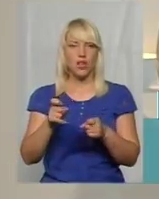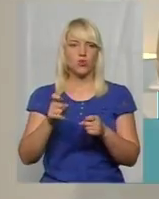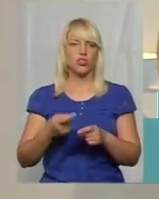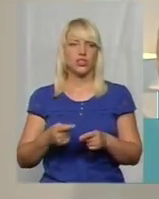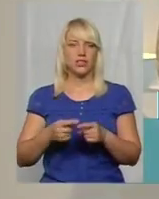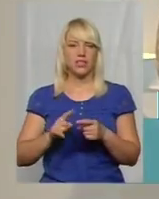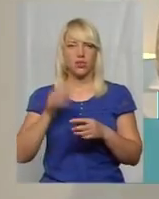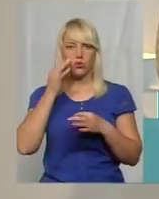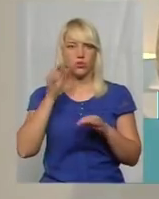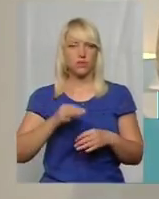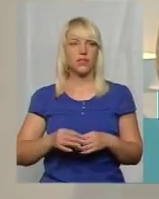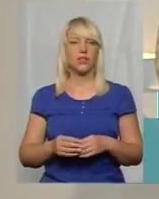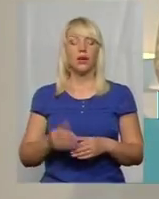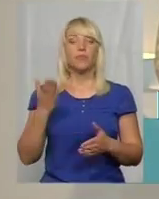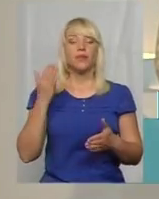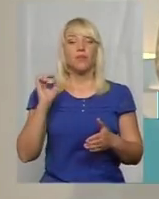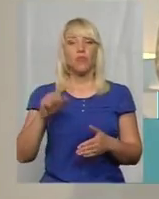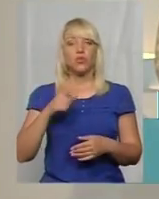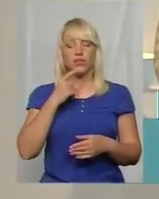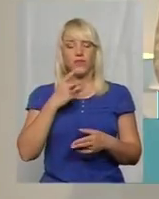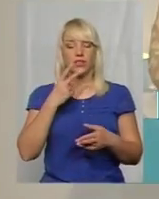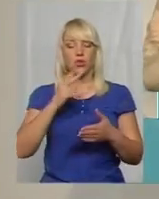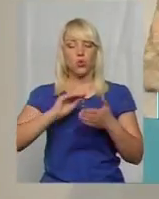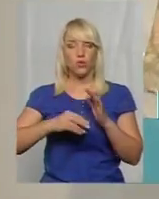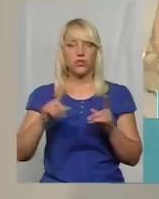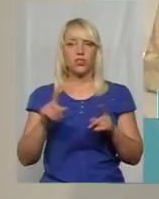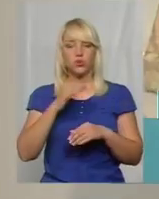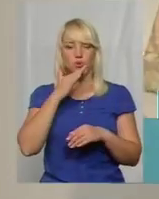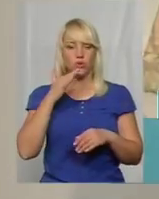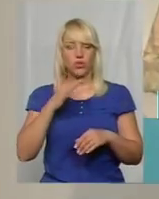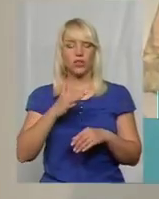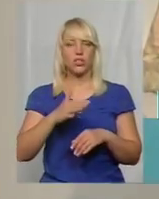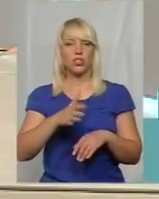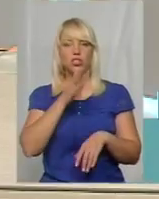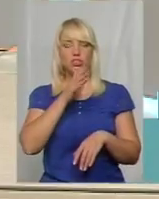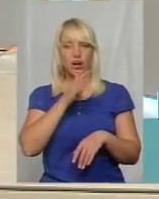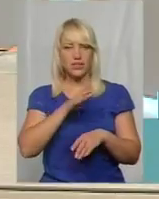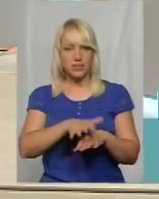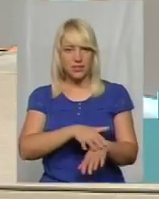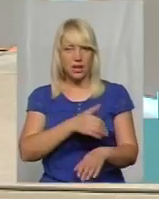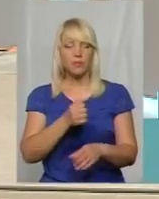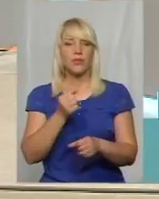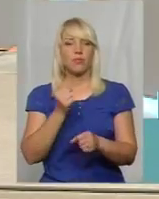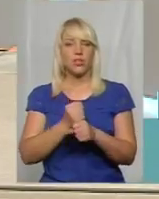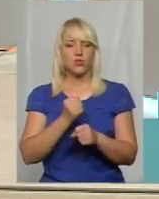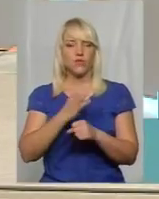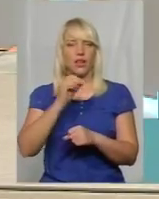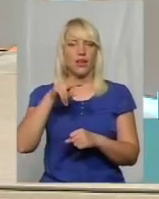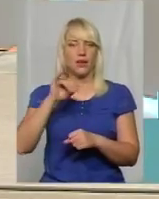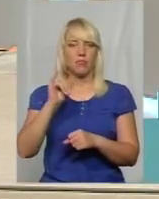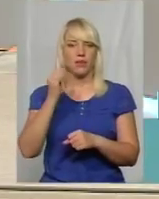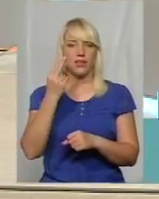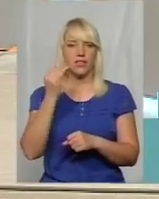скажімо. І знову ж таки, як видно з довідки, довгий час керували гіпермаркетами «Епіцентр», отже співпрацювали з нардепом